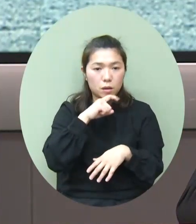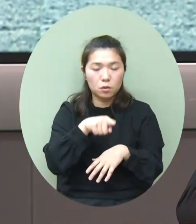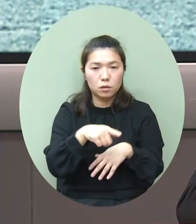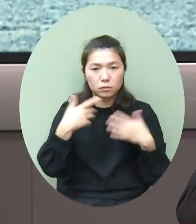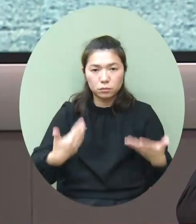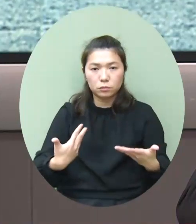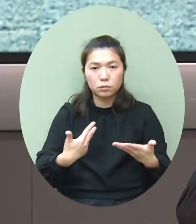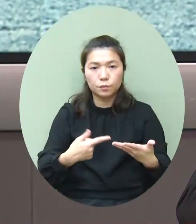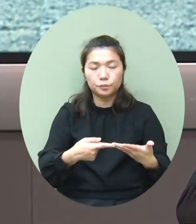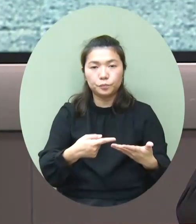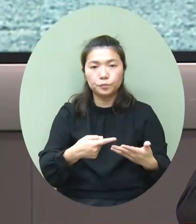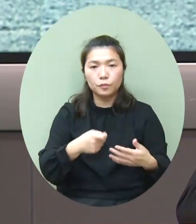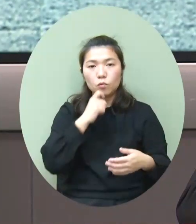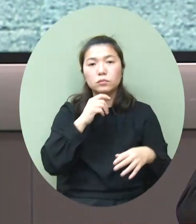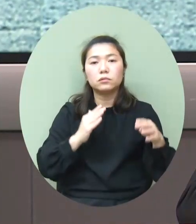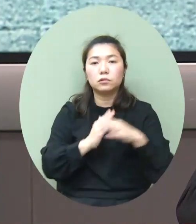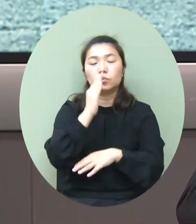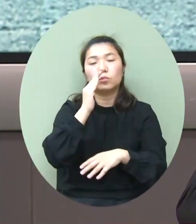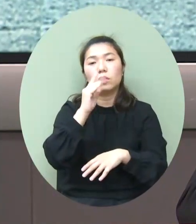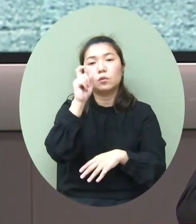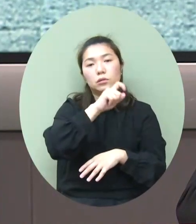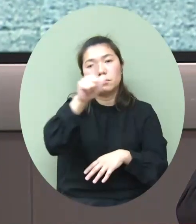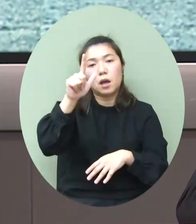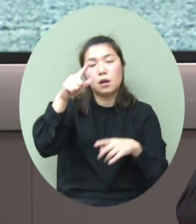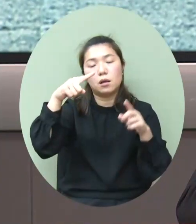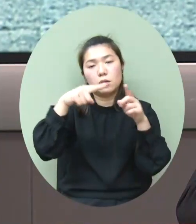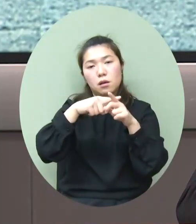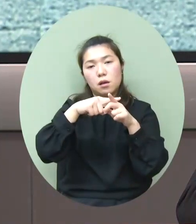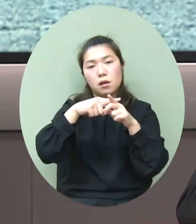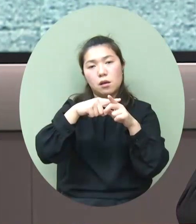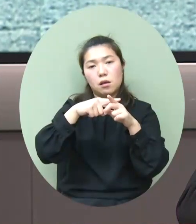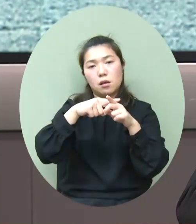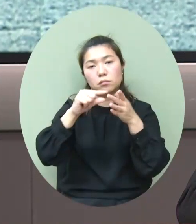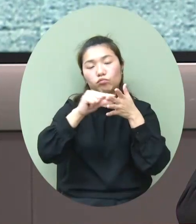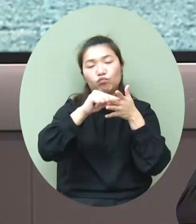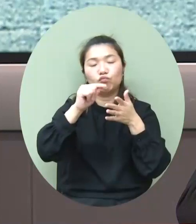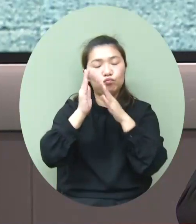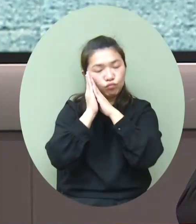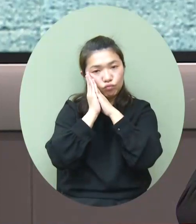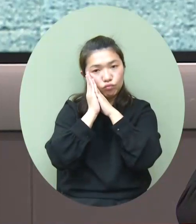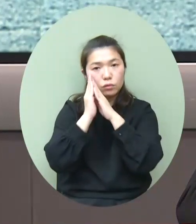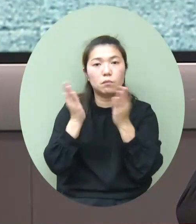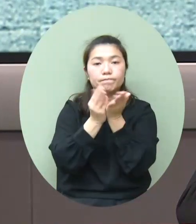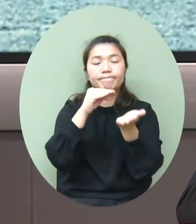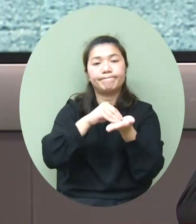院舍里面现实有至少9800个院友确诊，